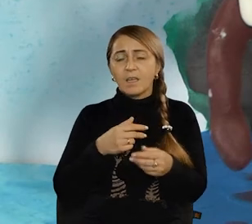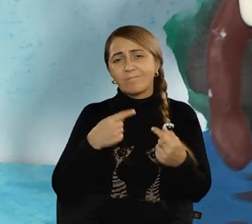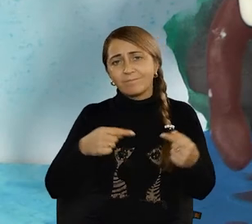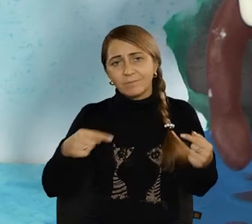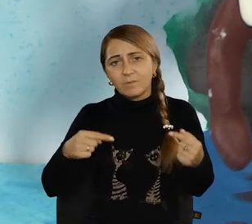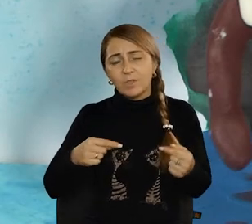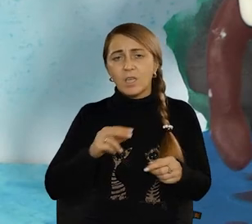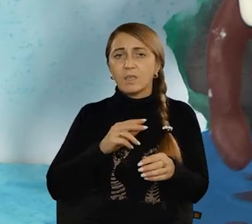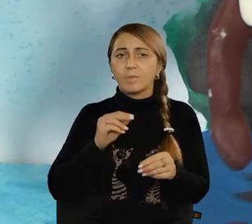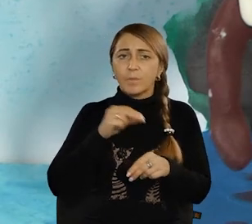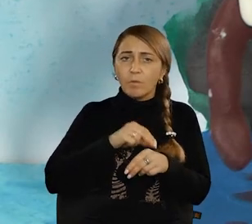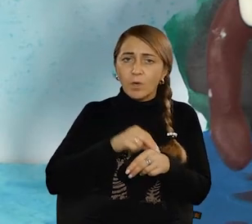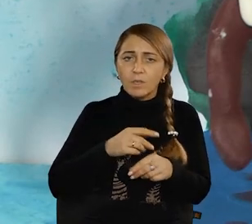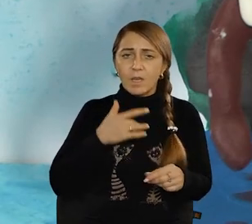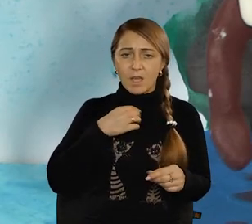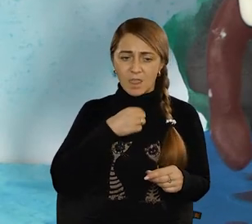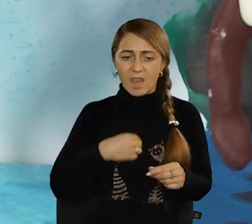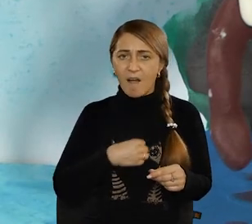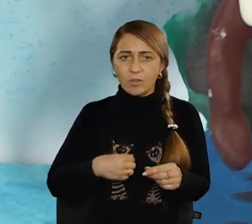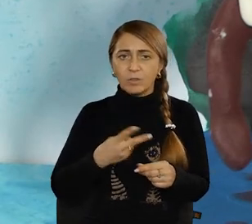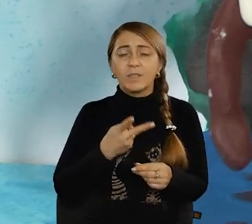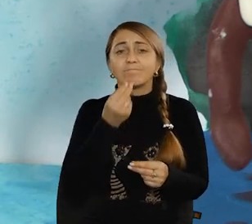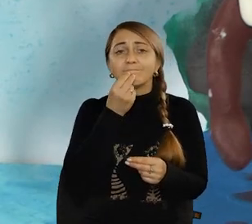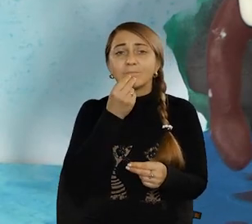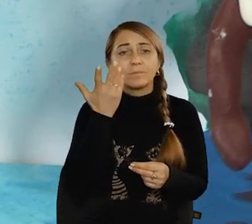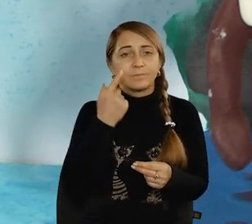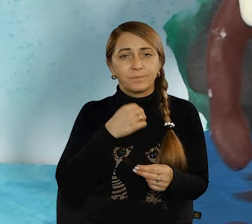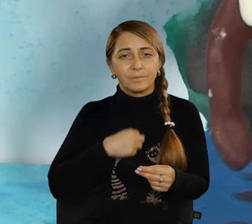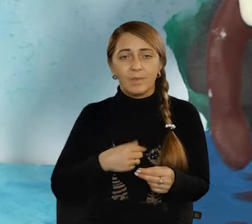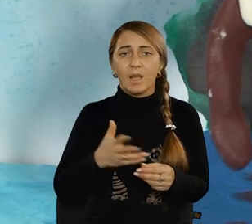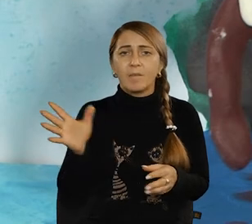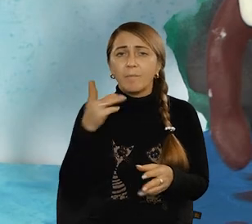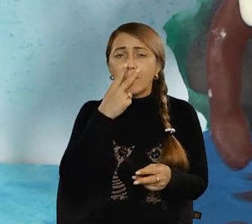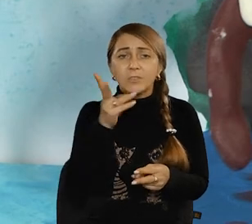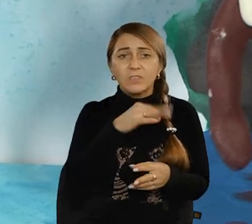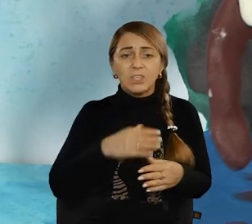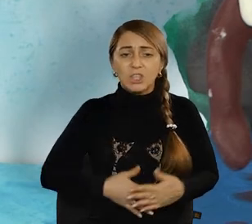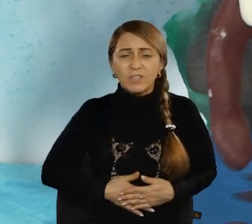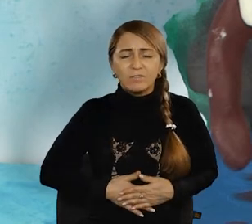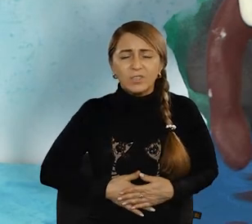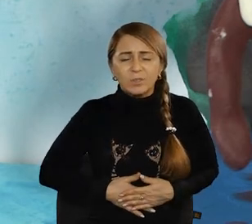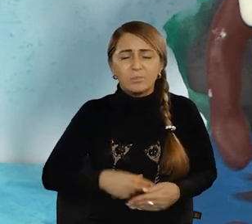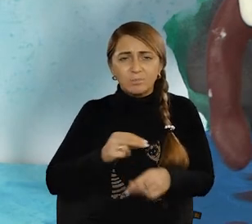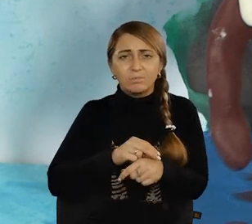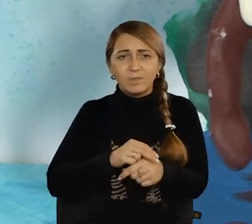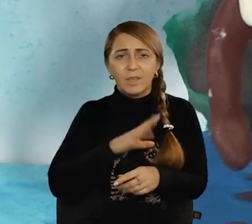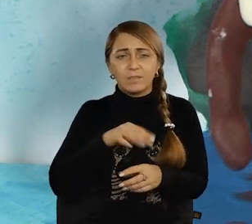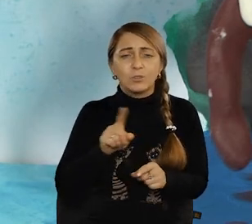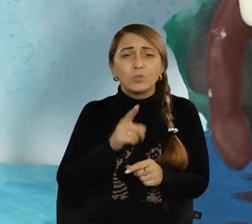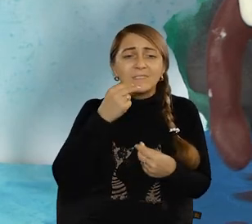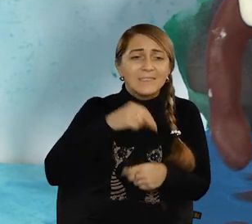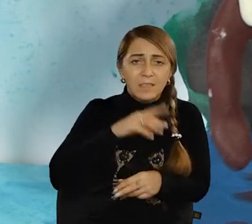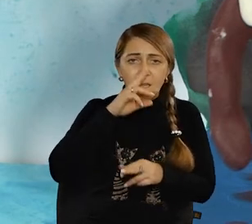профілактикою захворювань травної системи. Бачиш, усі тримаються за живіт, або щось не те з'їли, харчуються